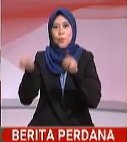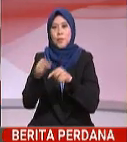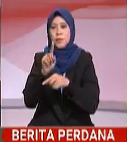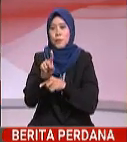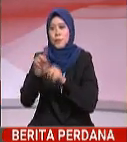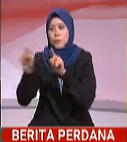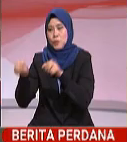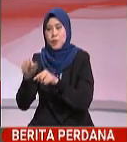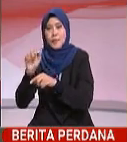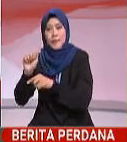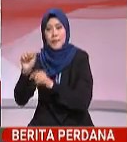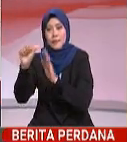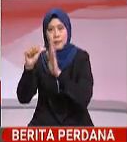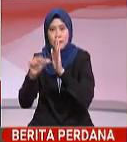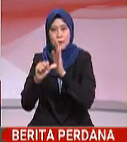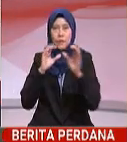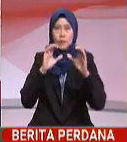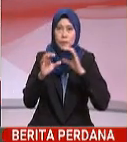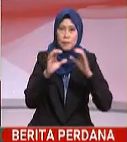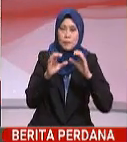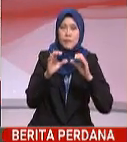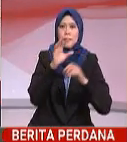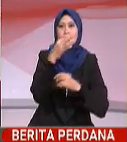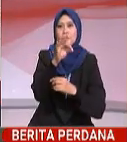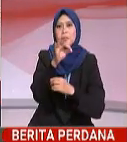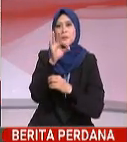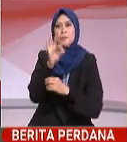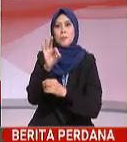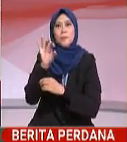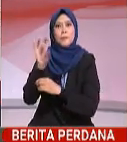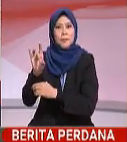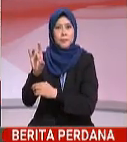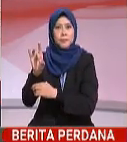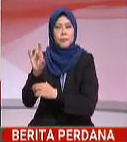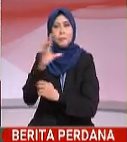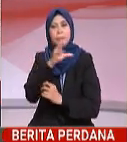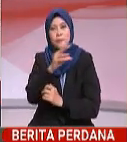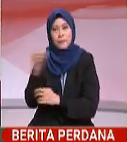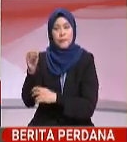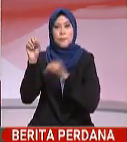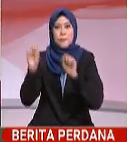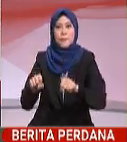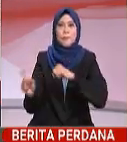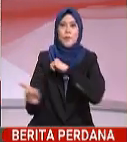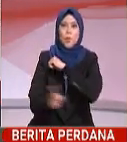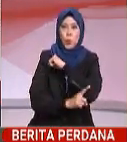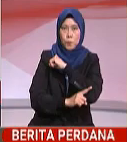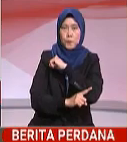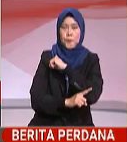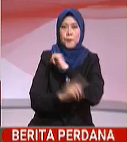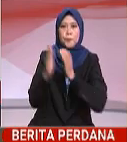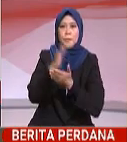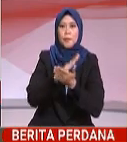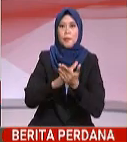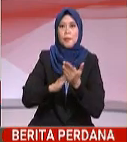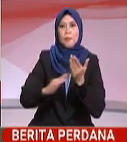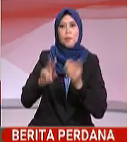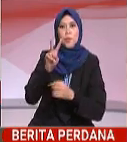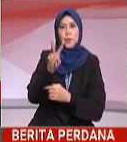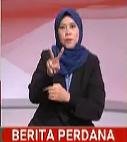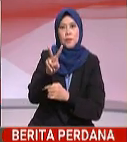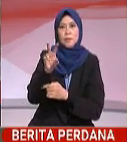233-1-A Akta Komunikasi dan Multimedia 1998 dan boleh dihukum di bawah Seksyen